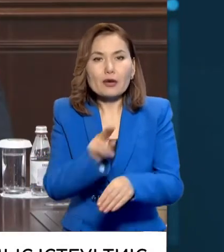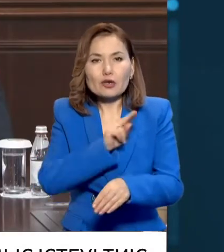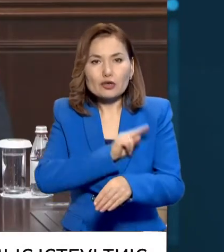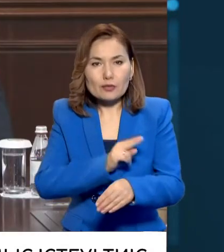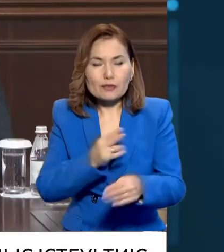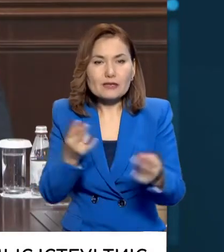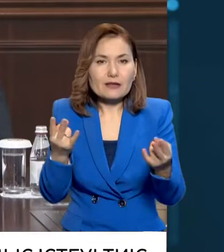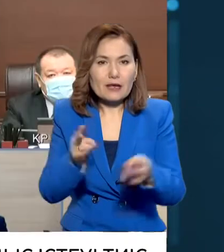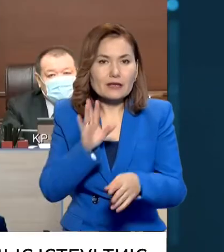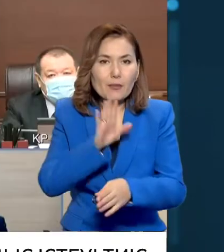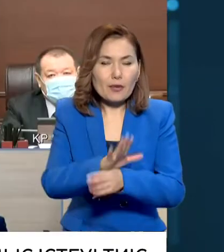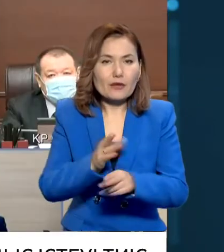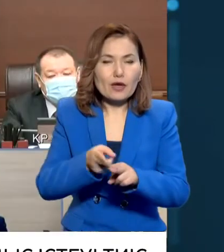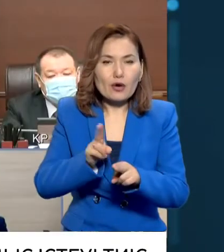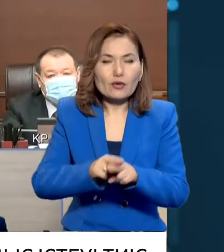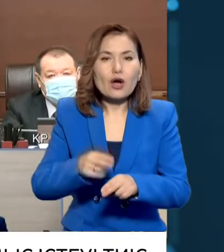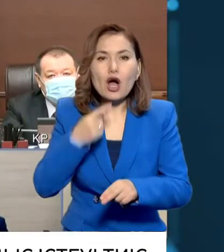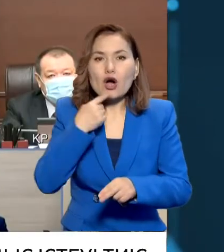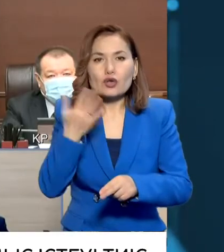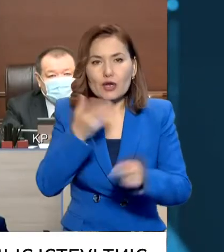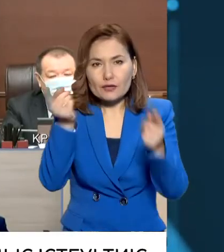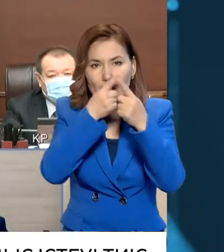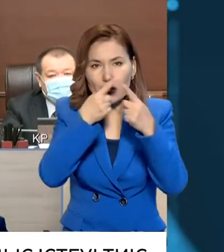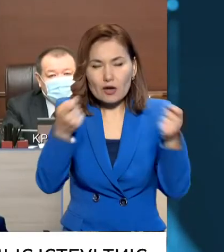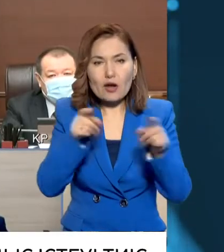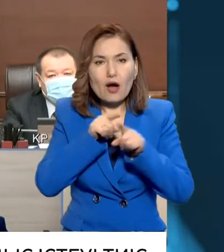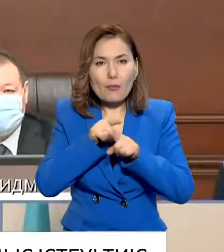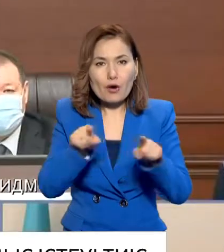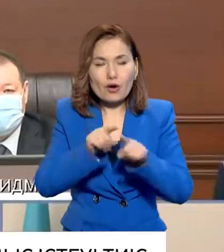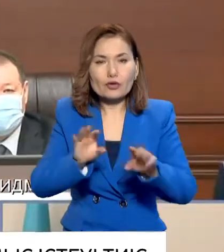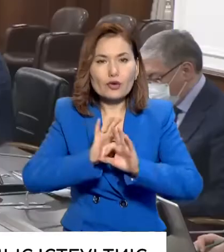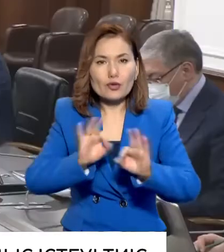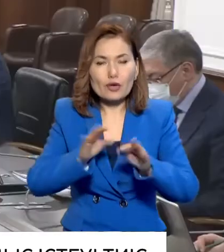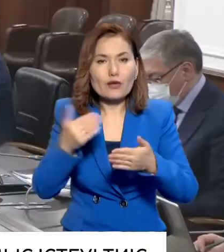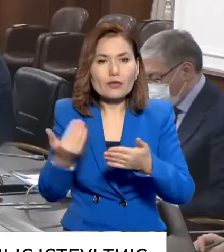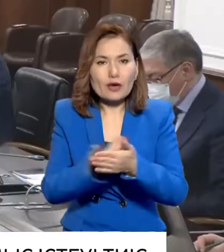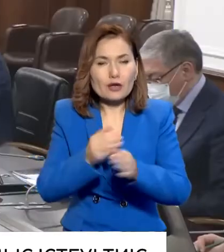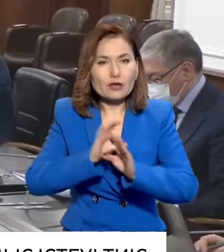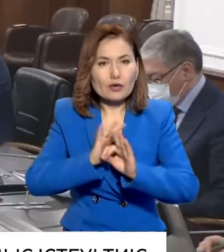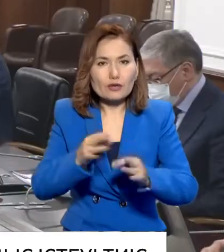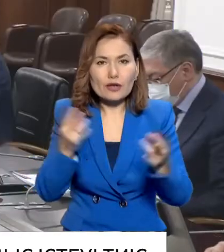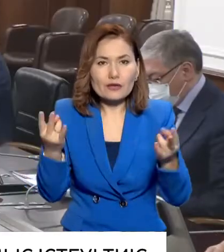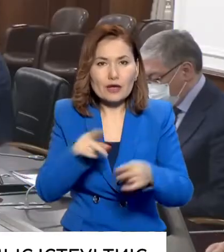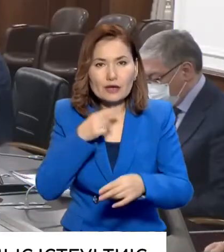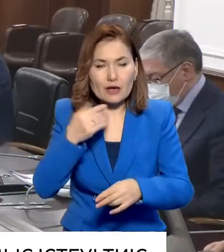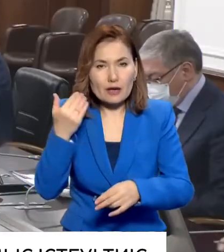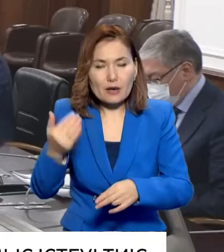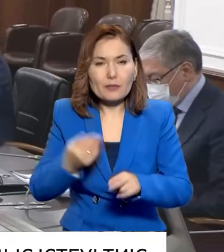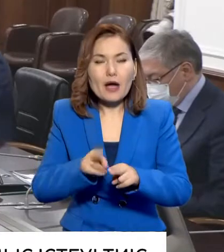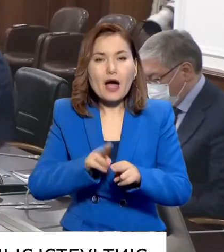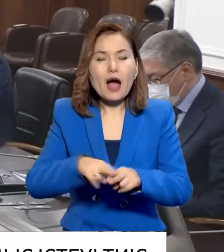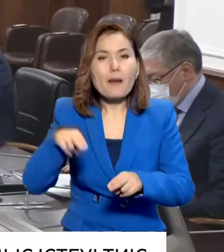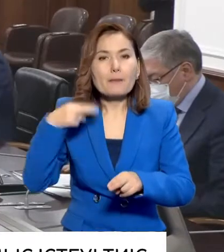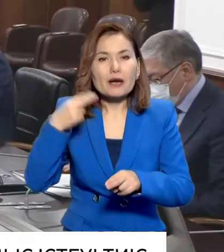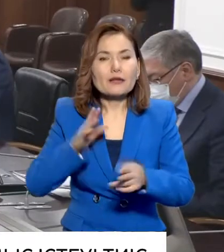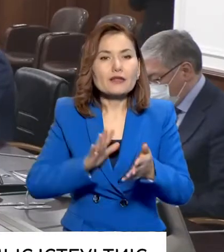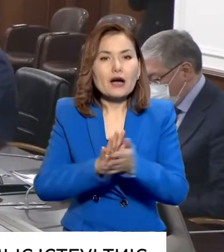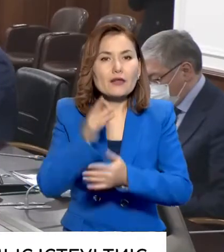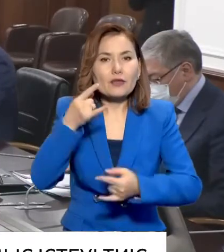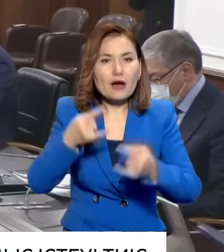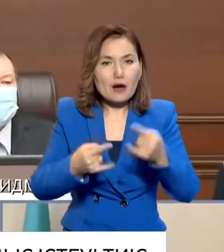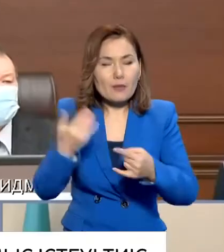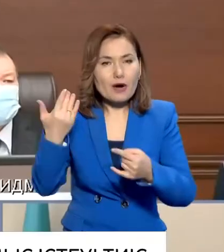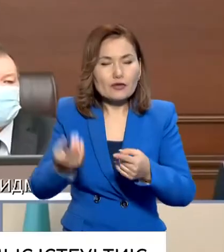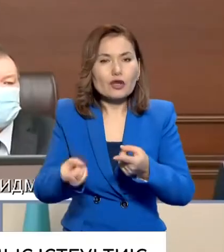басым бағыттарын жүзеге асыру туралы тұрақты түрде хабардар таратып отыру қажет, деді Әлихан Смайылов. Президент бұқаралық ақпарат құралдары